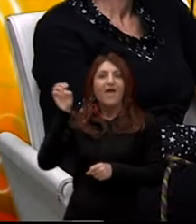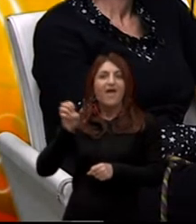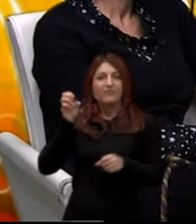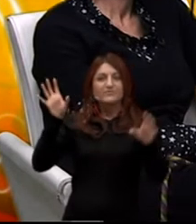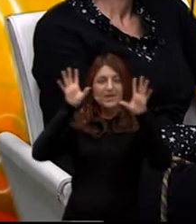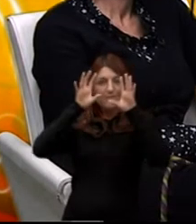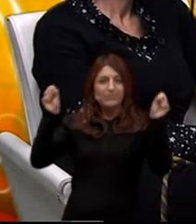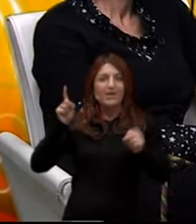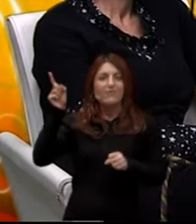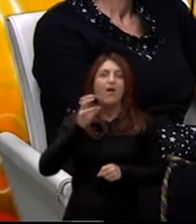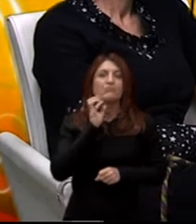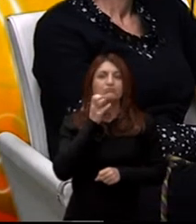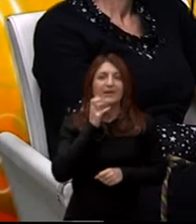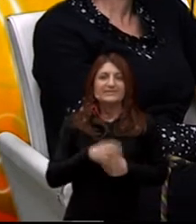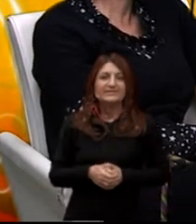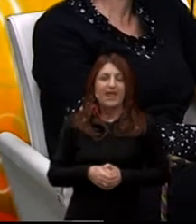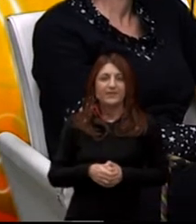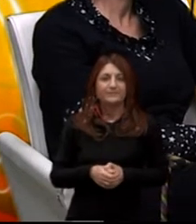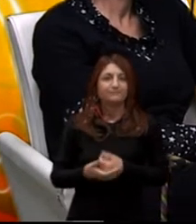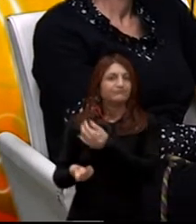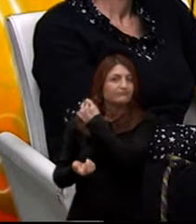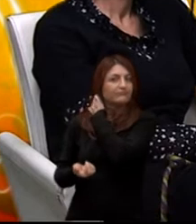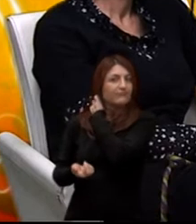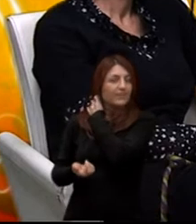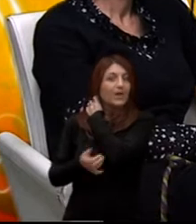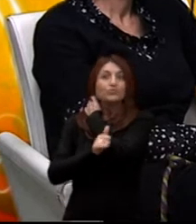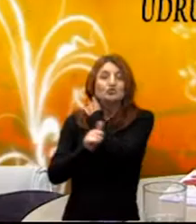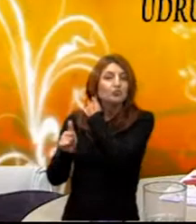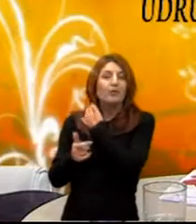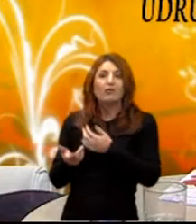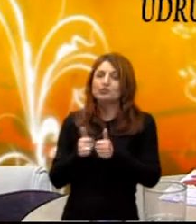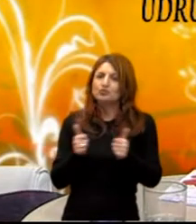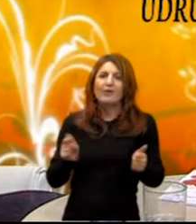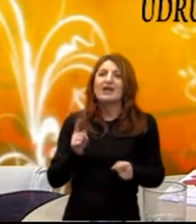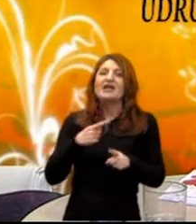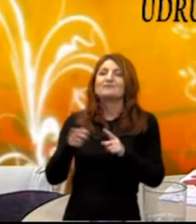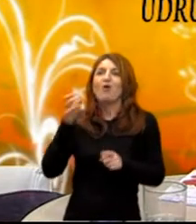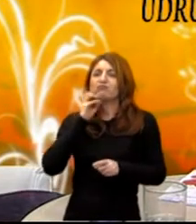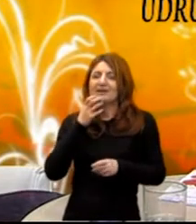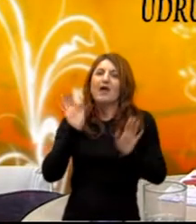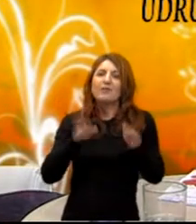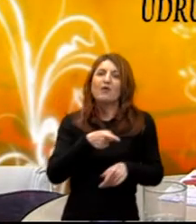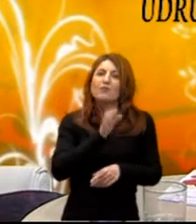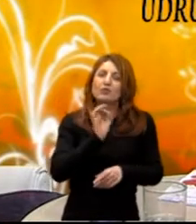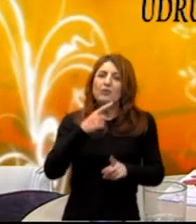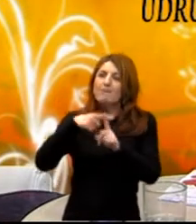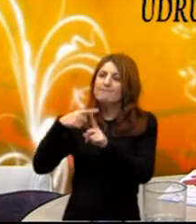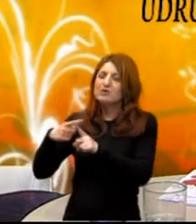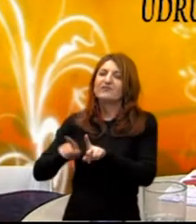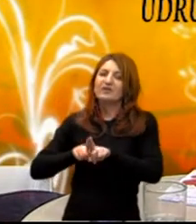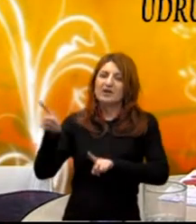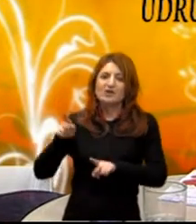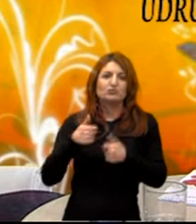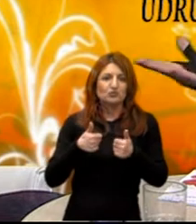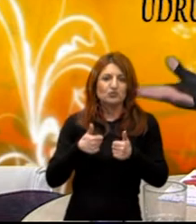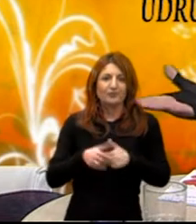u Briselu. Savršeno. Eto, i nadamo se mislim, da ćemo... ne zato što je u Briselu, nego savršeno koliko imate pozitivan, dobar rezultat.